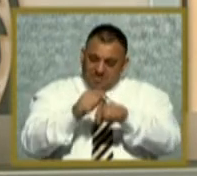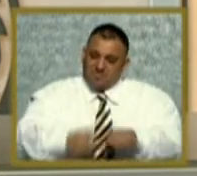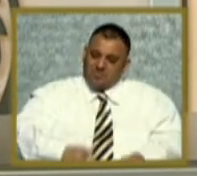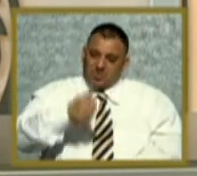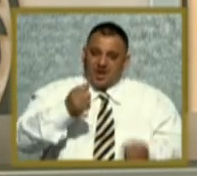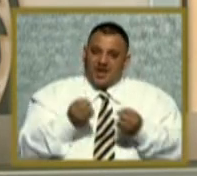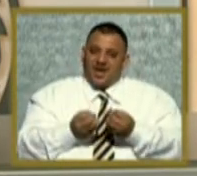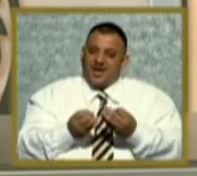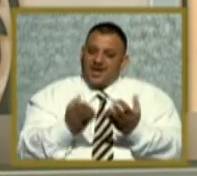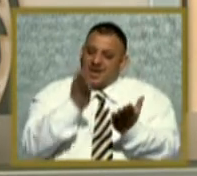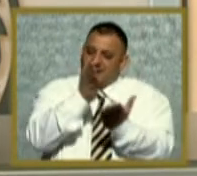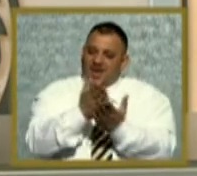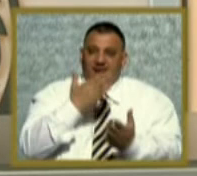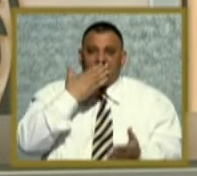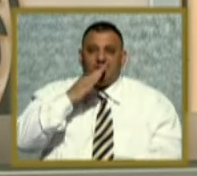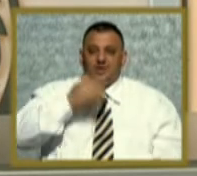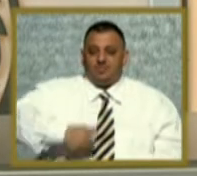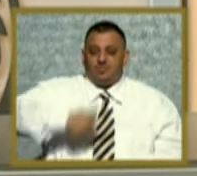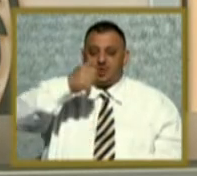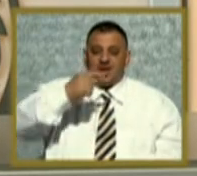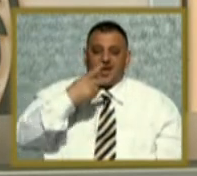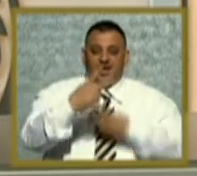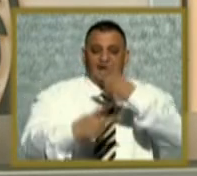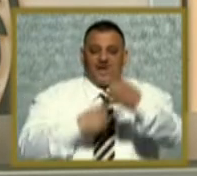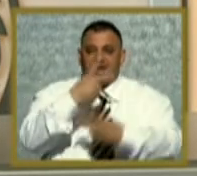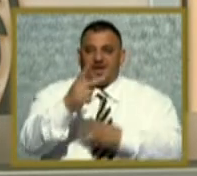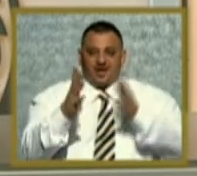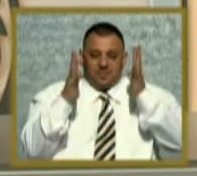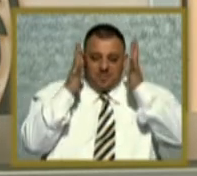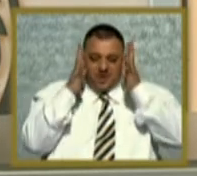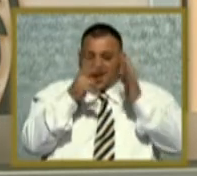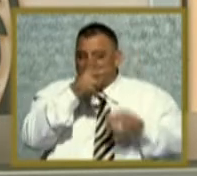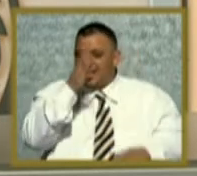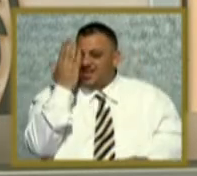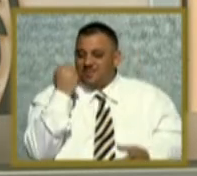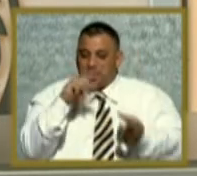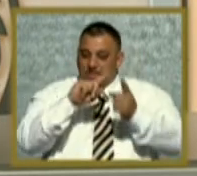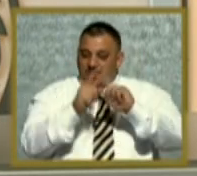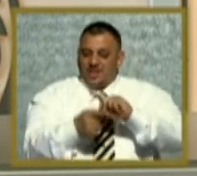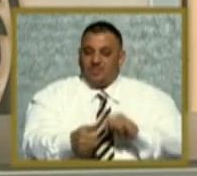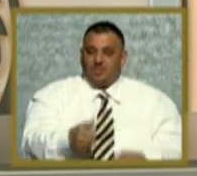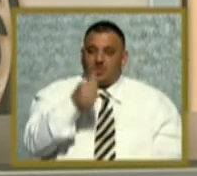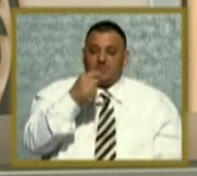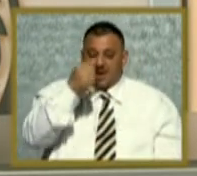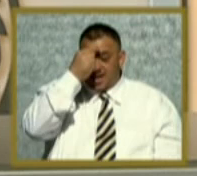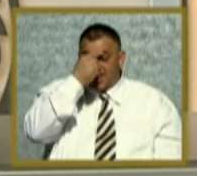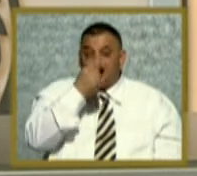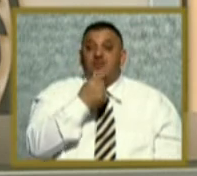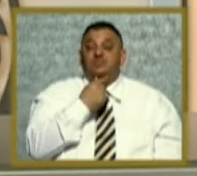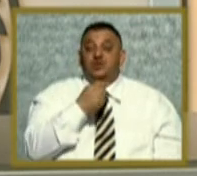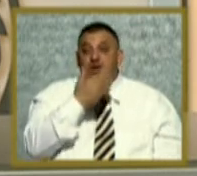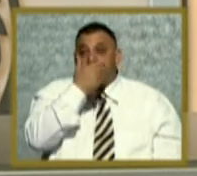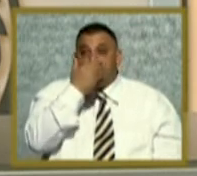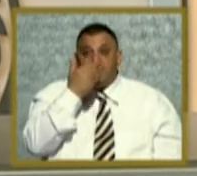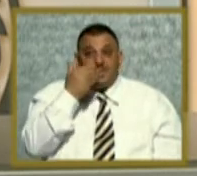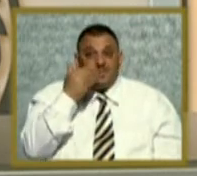الآن هو الحق والصواب، يكثر من النوافل من جهة الصلاة، يكثر من نوافل الصيام الاثنين والخميس، يكثر من العمرة،